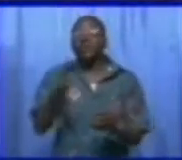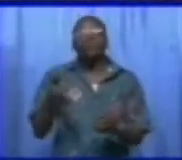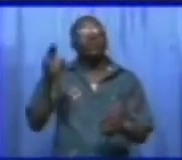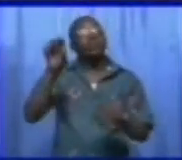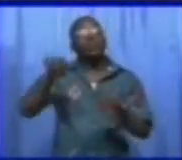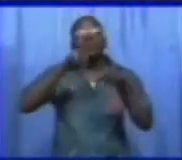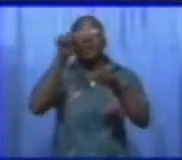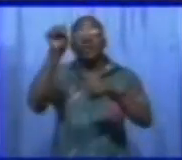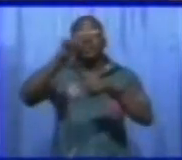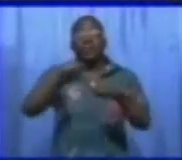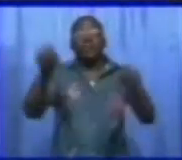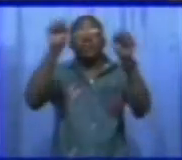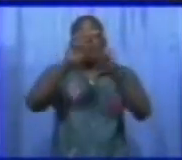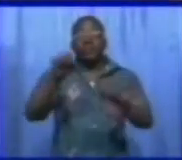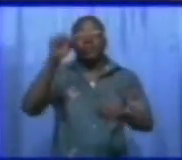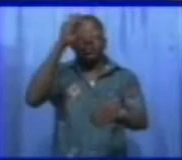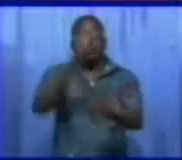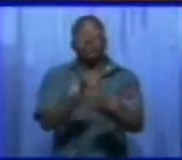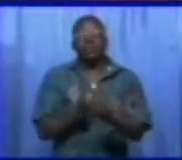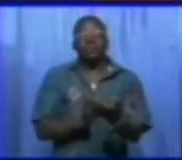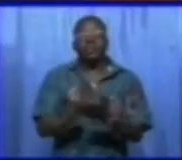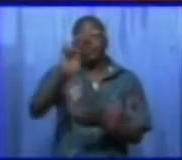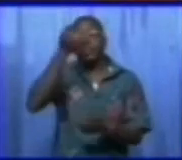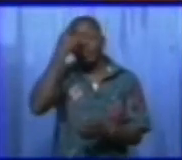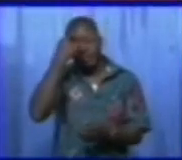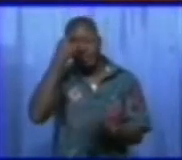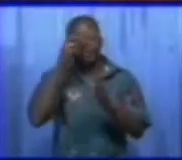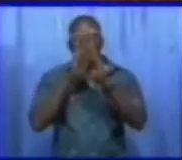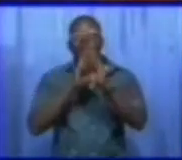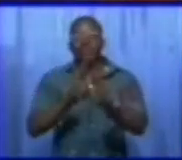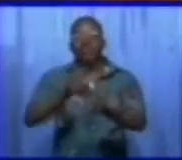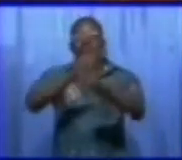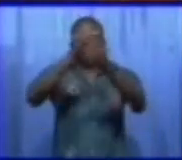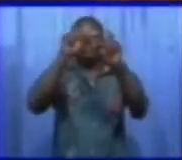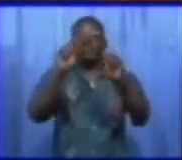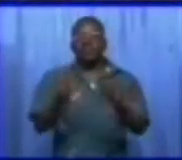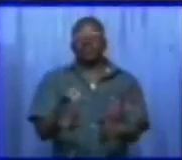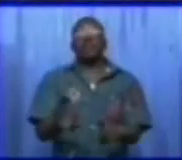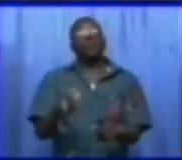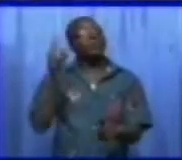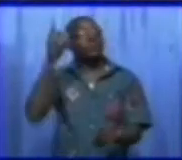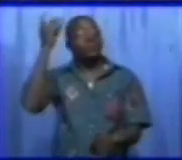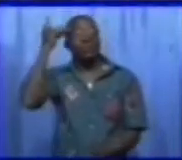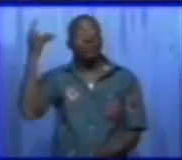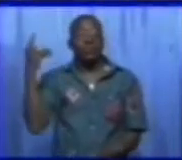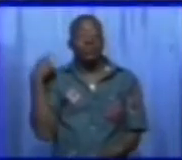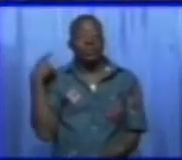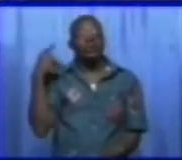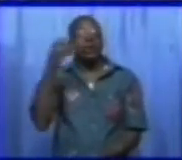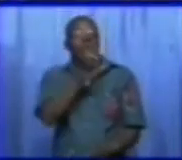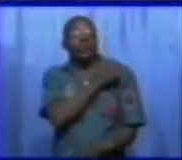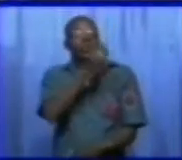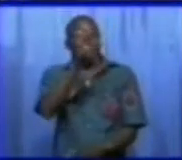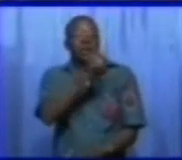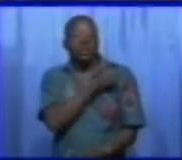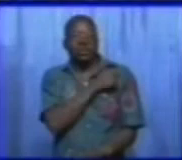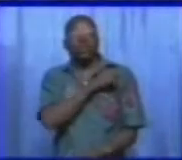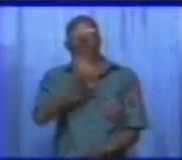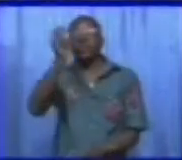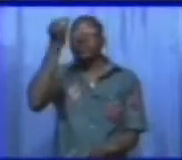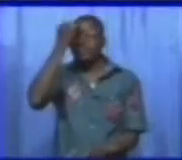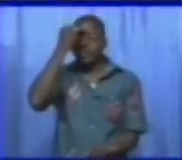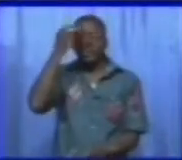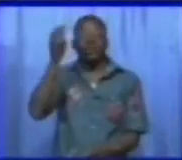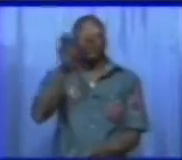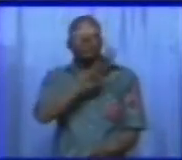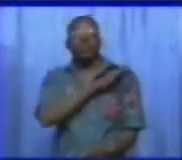prises par le gouvernement en la matière? En réponse à cette interpellation du député Amadou Tamboura, le ministre